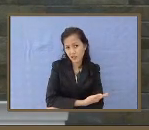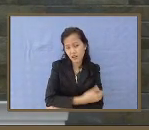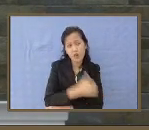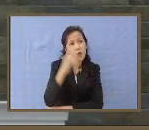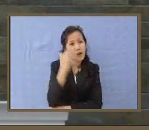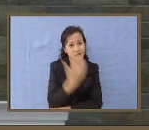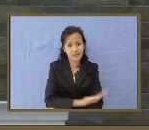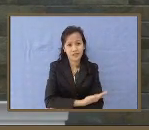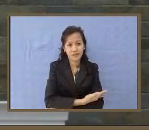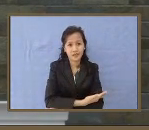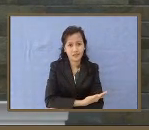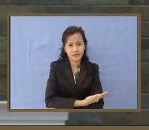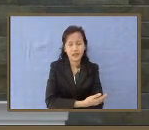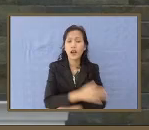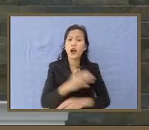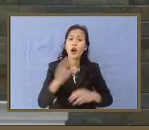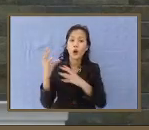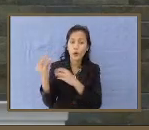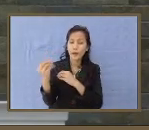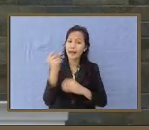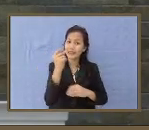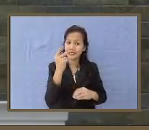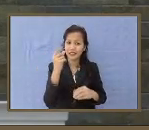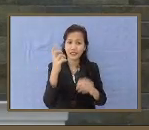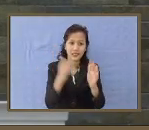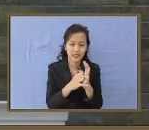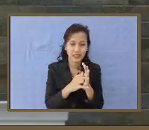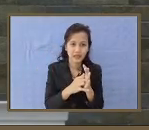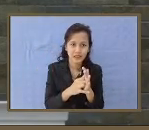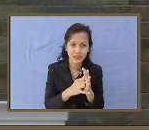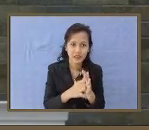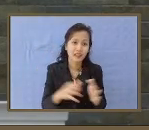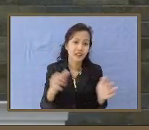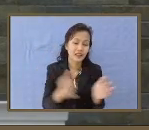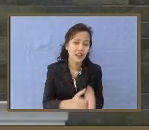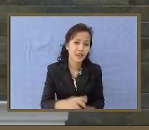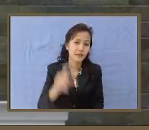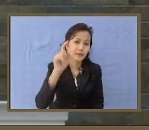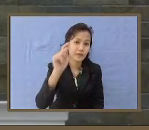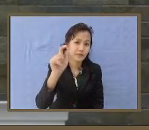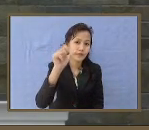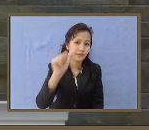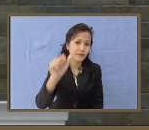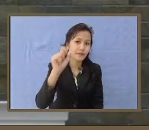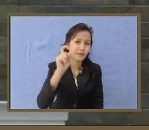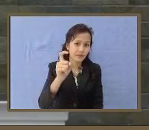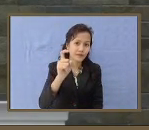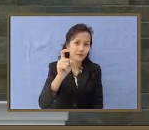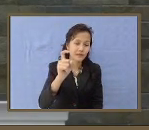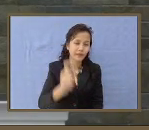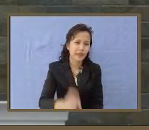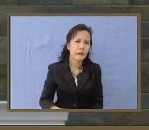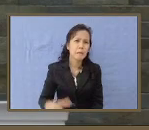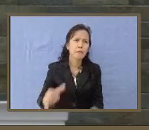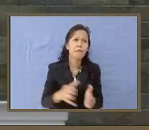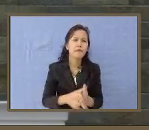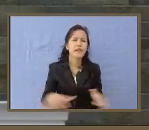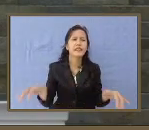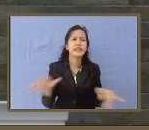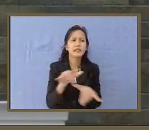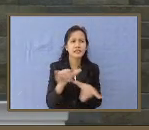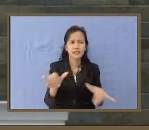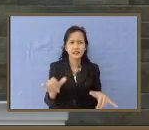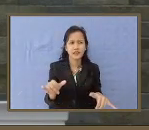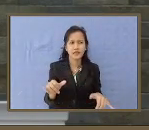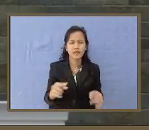Hope you understand that. Oh yeah. Kapatid, facts yan, mga kapatid. See that? Now, parehas din po yan